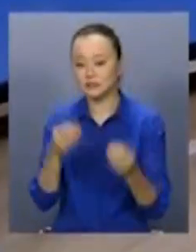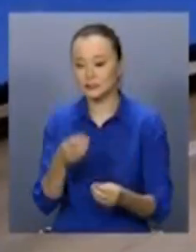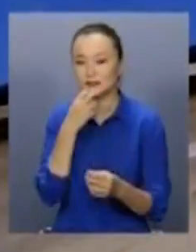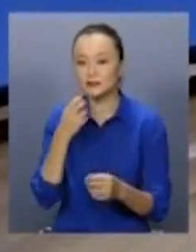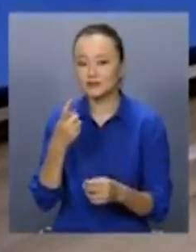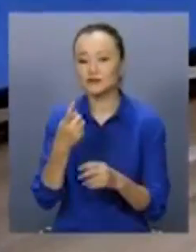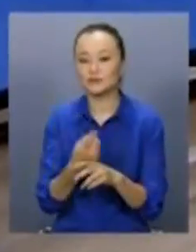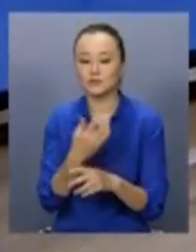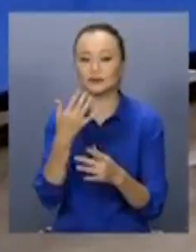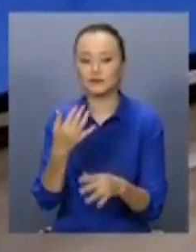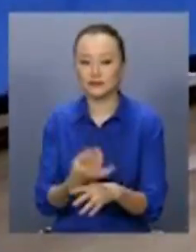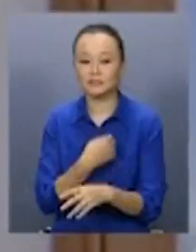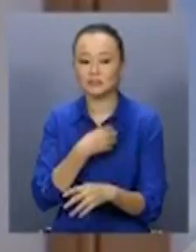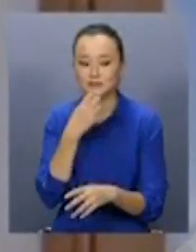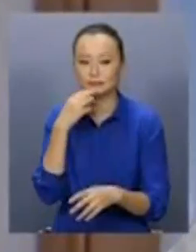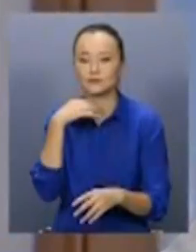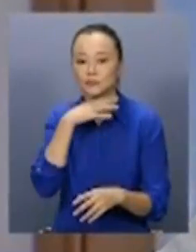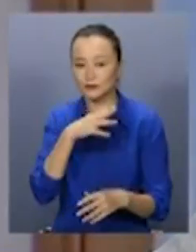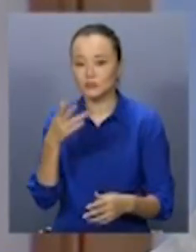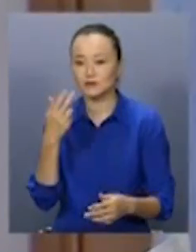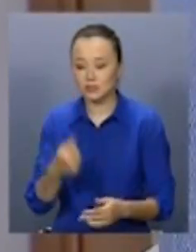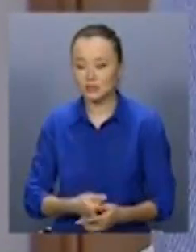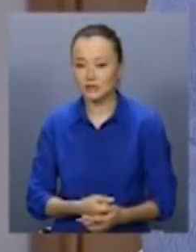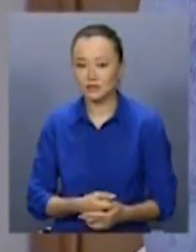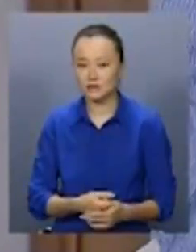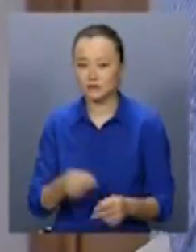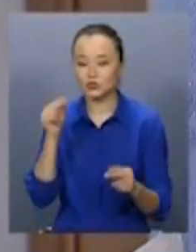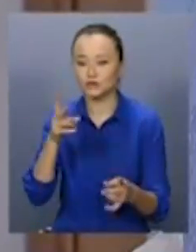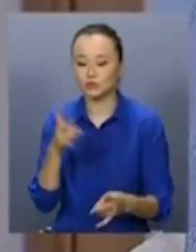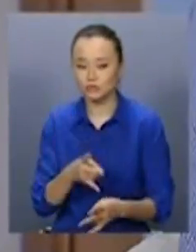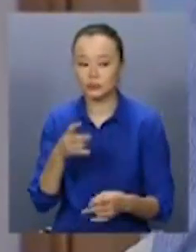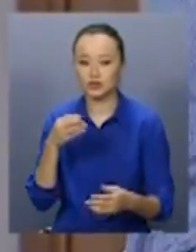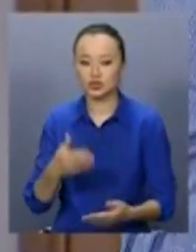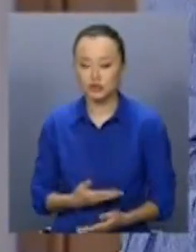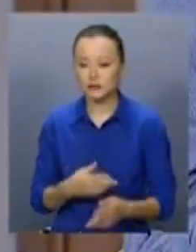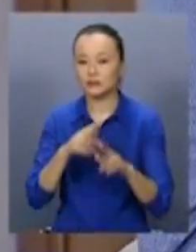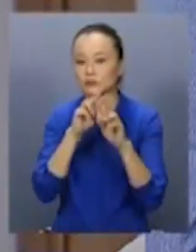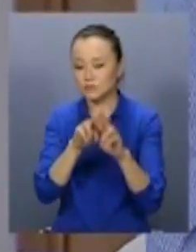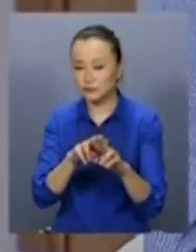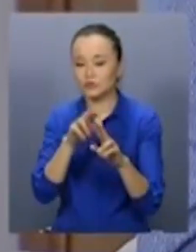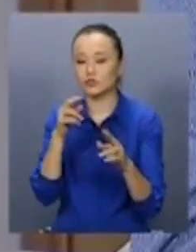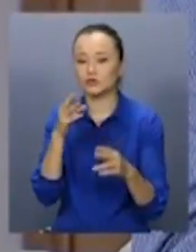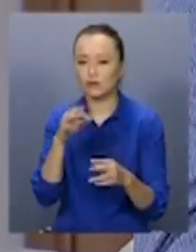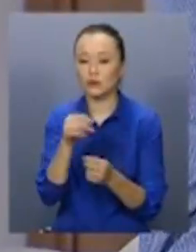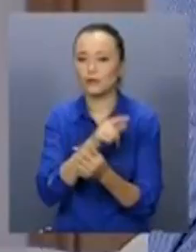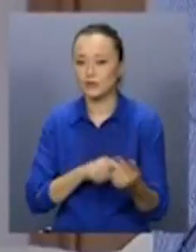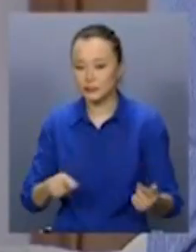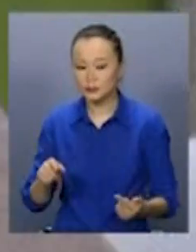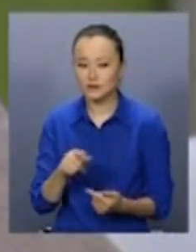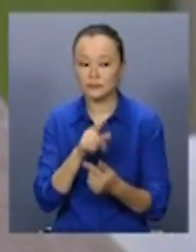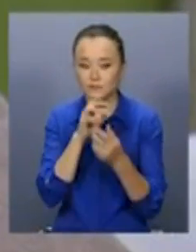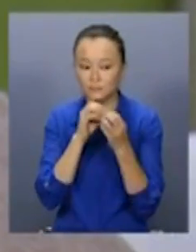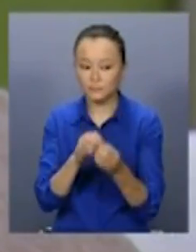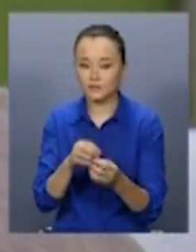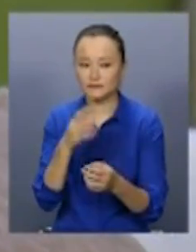қанша күлесіз? Ой, көп күлем. Күлесіз бе? Шынды керек, біздің өнер жұлдызларында, жалпы шоу-бизнесте үнемі